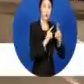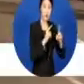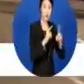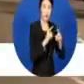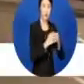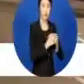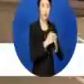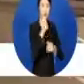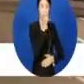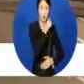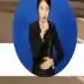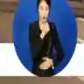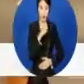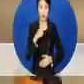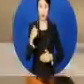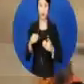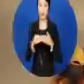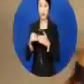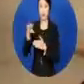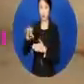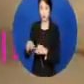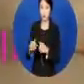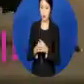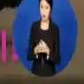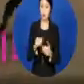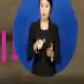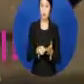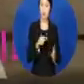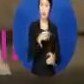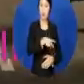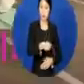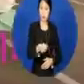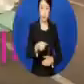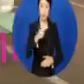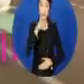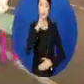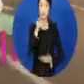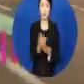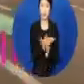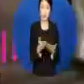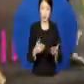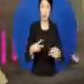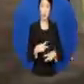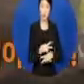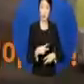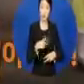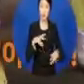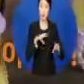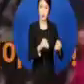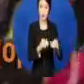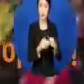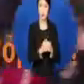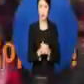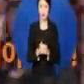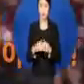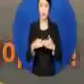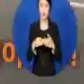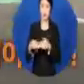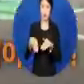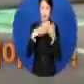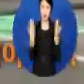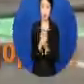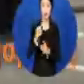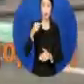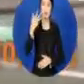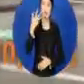안내소 운영, 장비 대여, 급수 봉사, 교통 통제, 셔틀버스 안내, 질서 유지 등